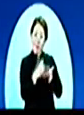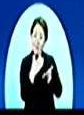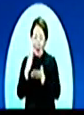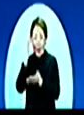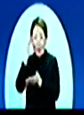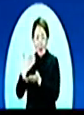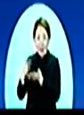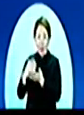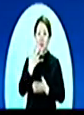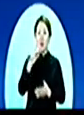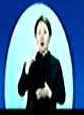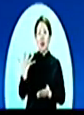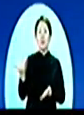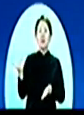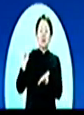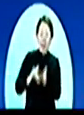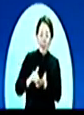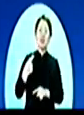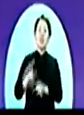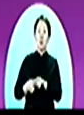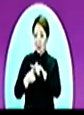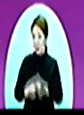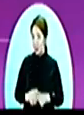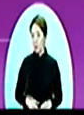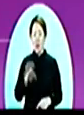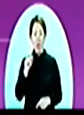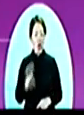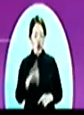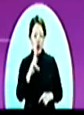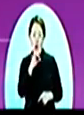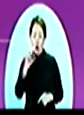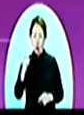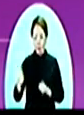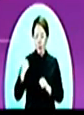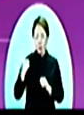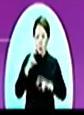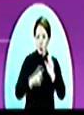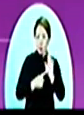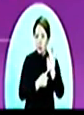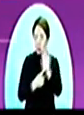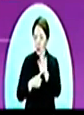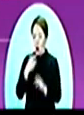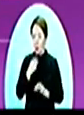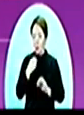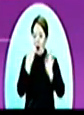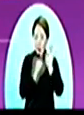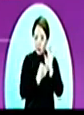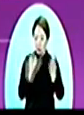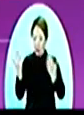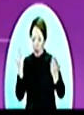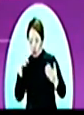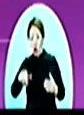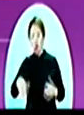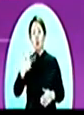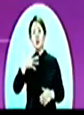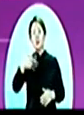экспорт 5.5 дахин нэмэгдлээ. Ноолуур боловсруулах хүчин чадал 2017 онтой